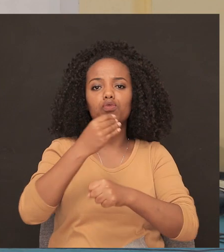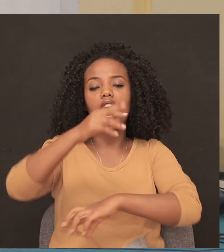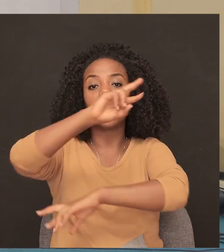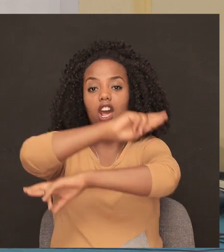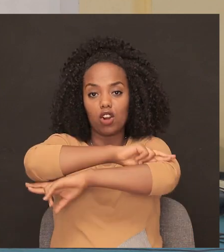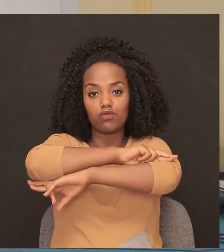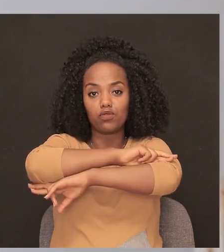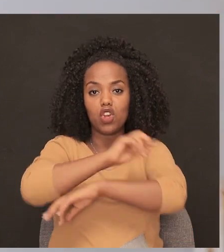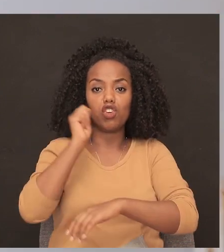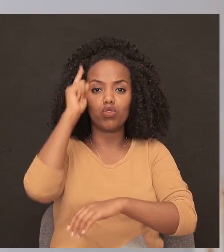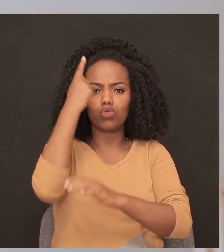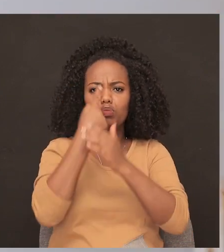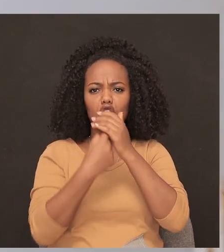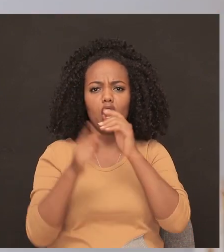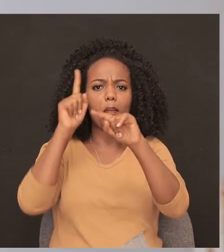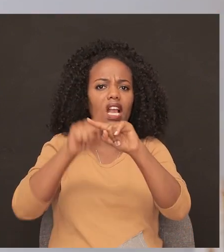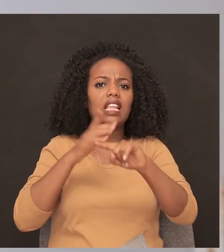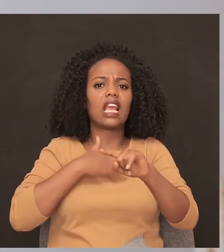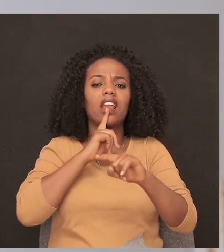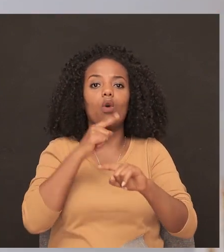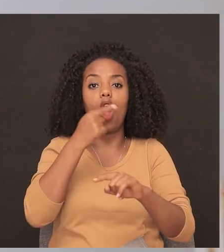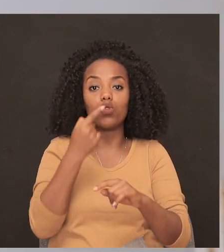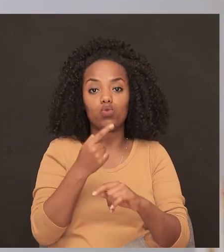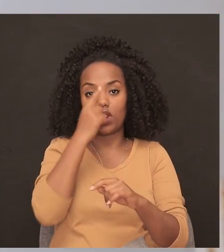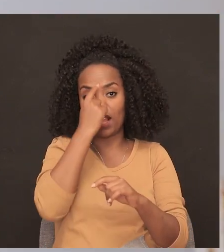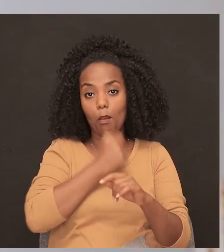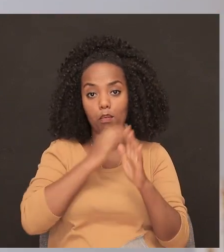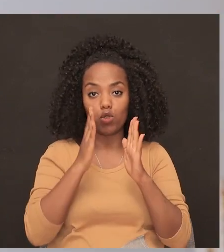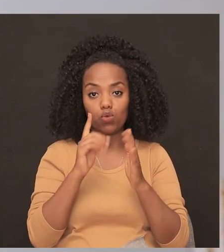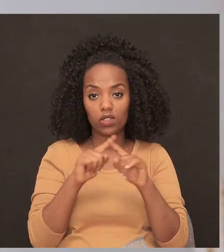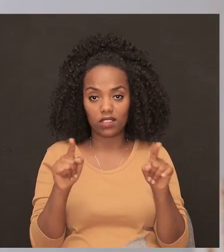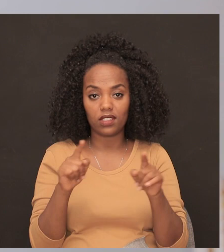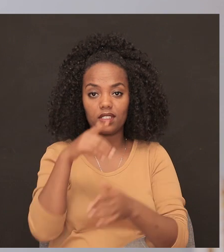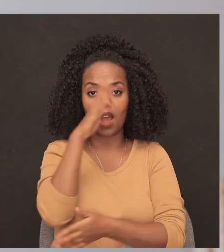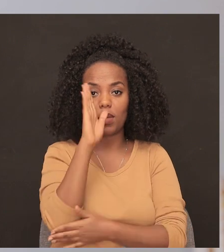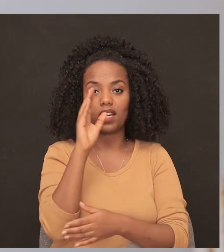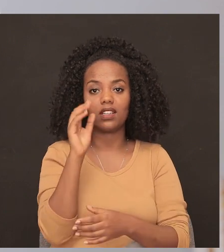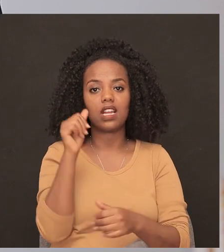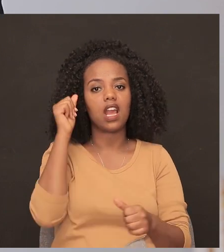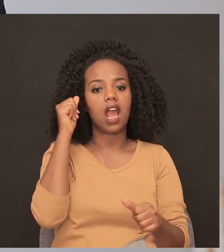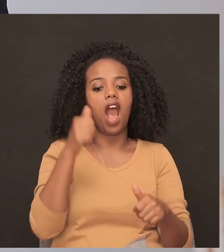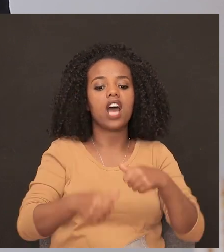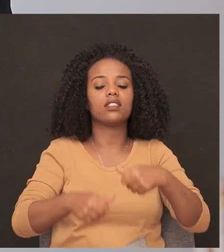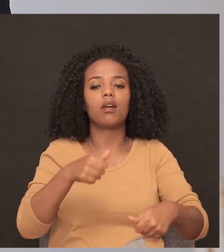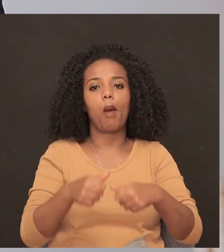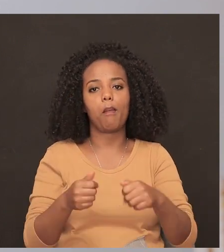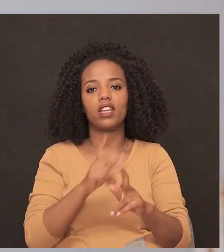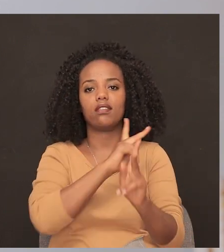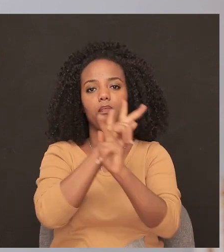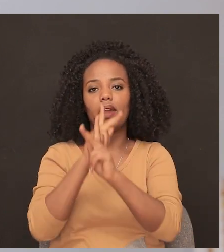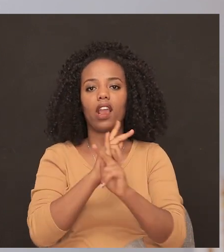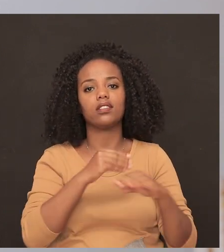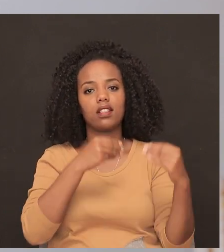ላረፉ፣ እሱ ብቻ መከታዬ ነው ብለው ለተማመኑ ግን እግዚአብሔር አስተማማኝ ጥበቃ